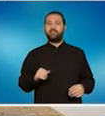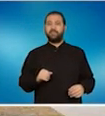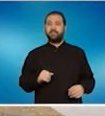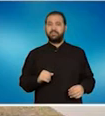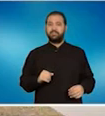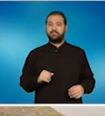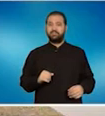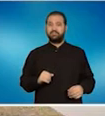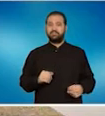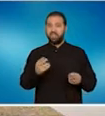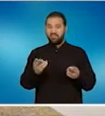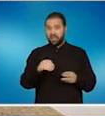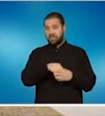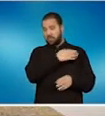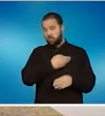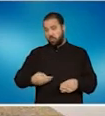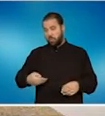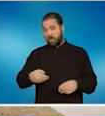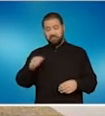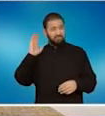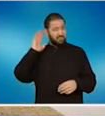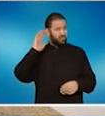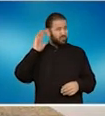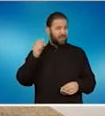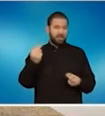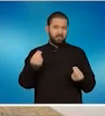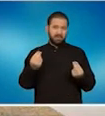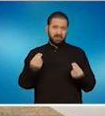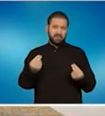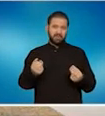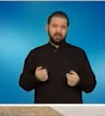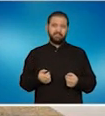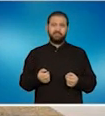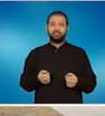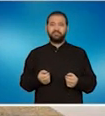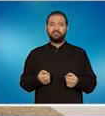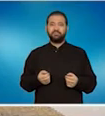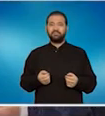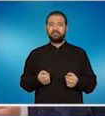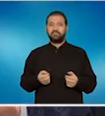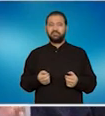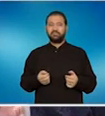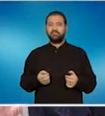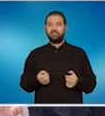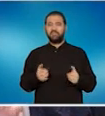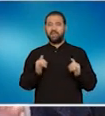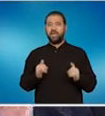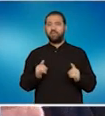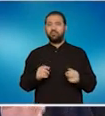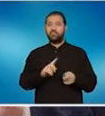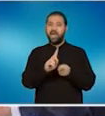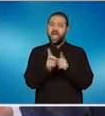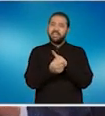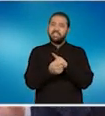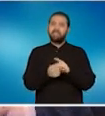Costachi Galeri nu prea sună bine. Tot părintele Cristian Galeriu explica asta și zice, nu sună bine, și atunci